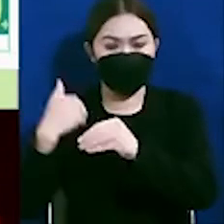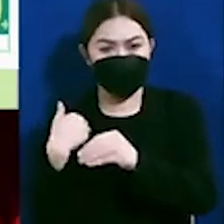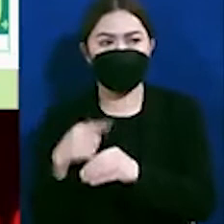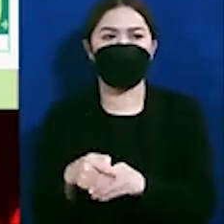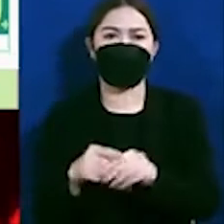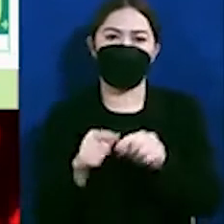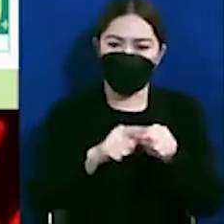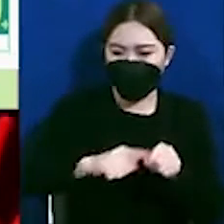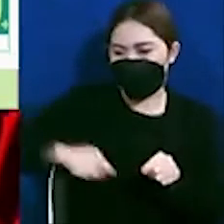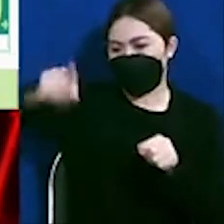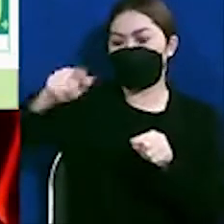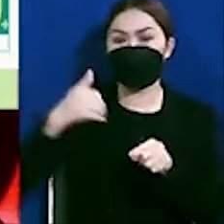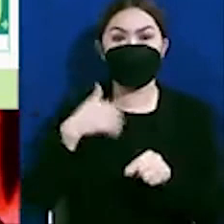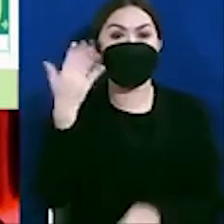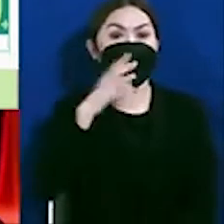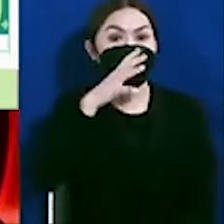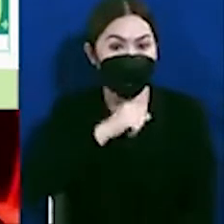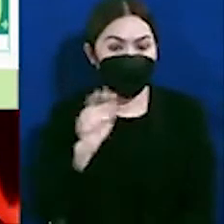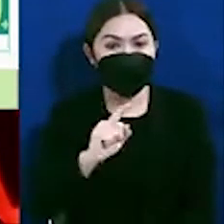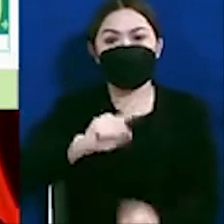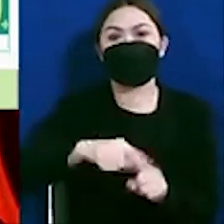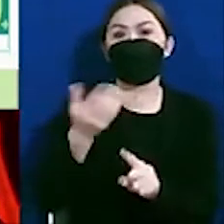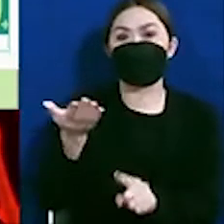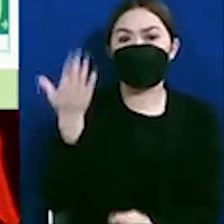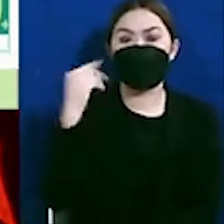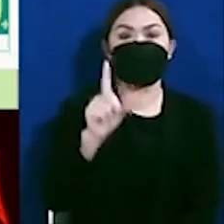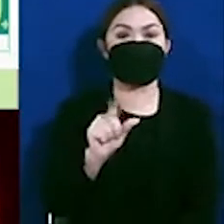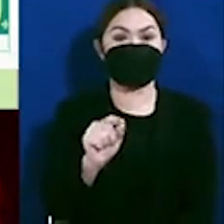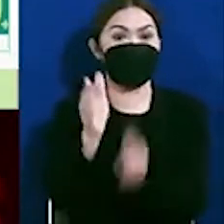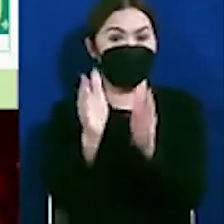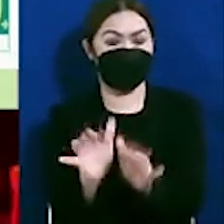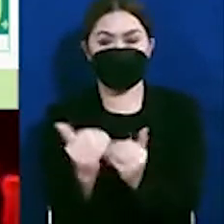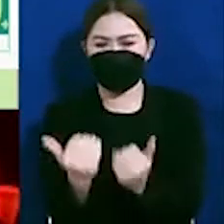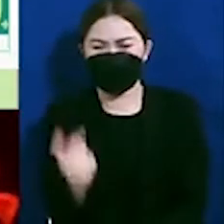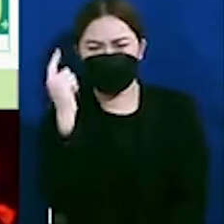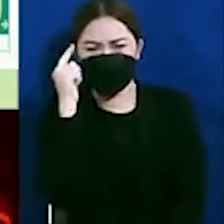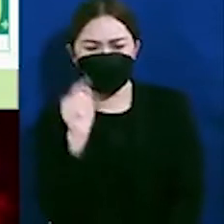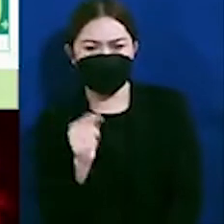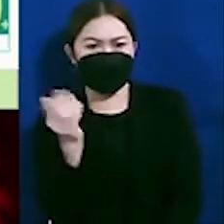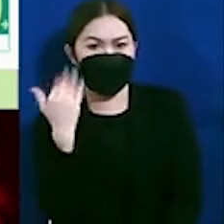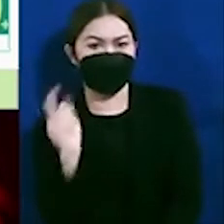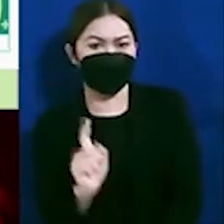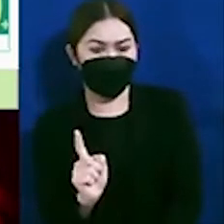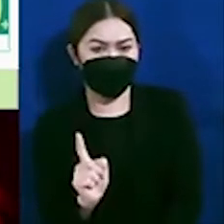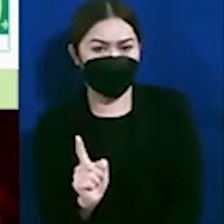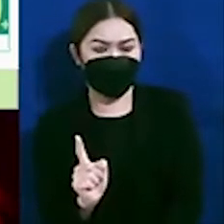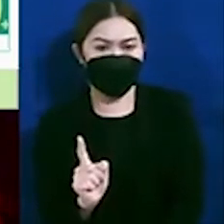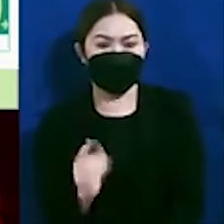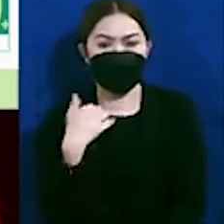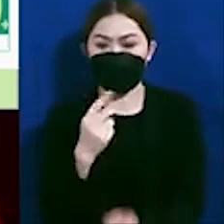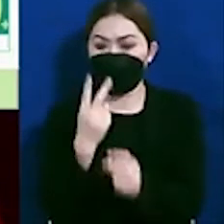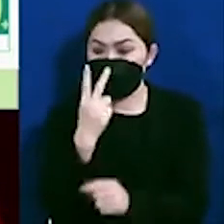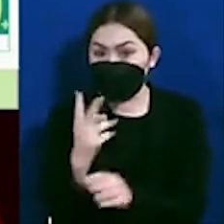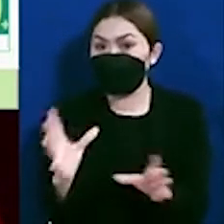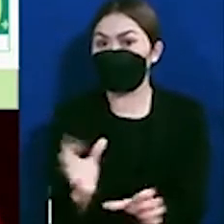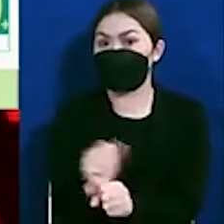เอ็กซ์โปเนนเชียลเลยนะครับจากเดิมเนี่ยเดือนที่แล้ว 20รายตอนเนี้ยถ้าผมเมื่อกี้เกาะนมาร่วมรายการผมก็ติดตาม